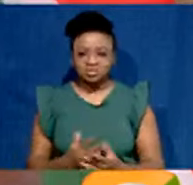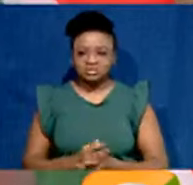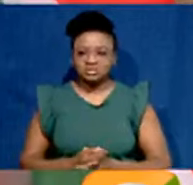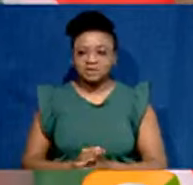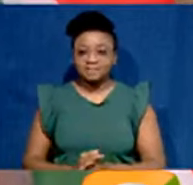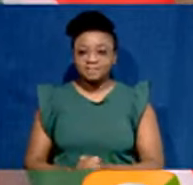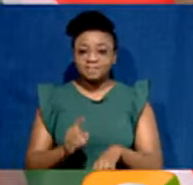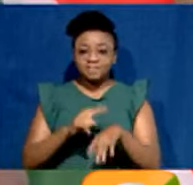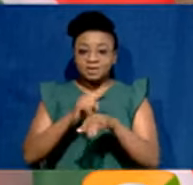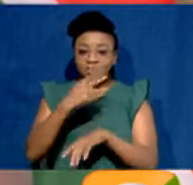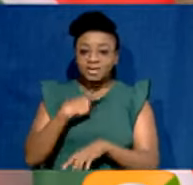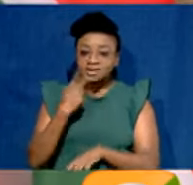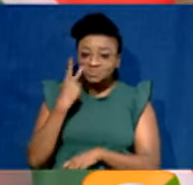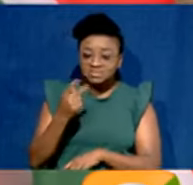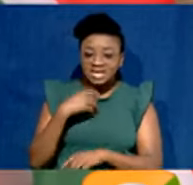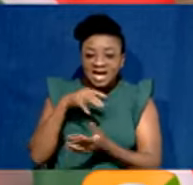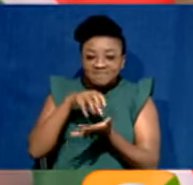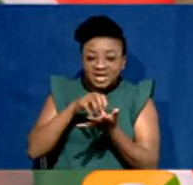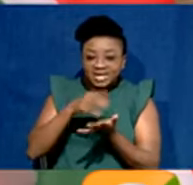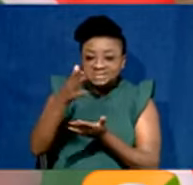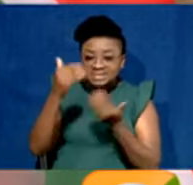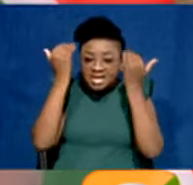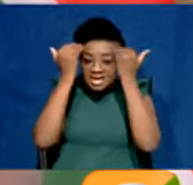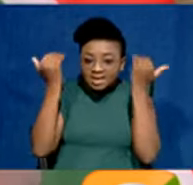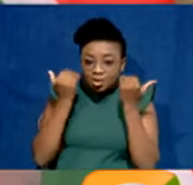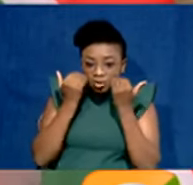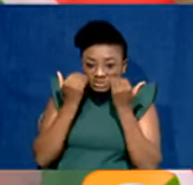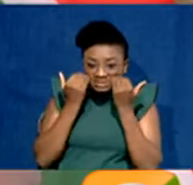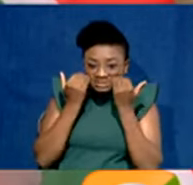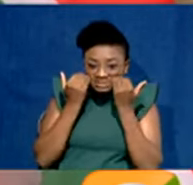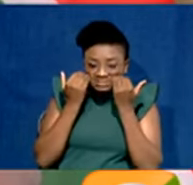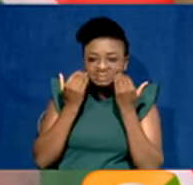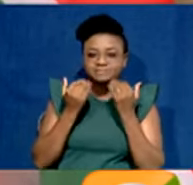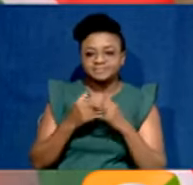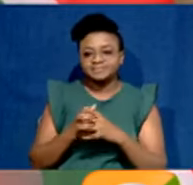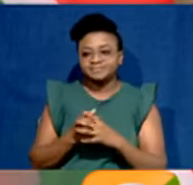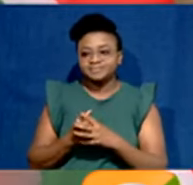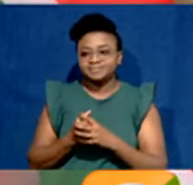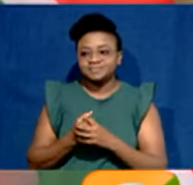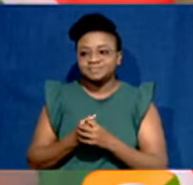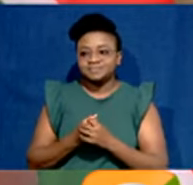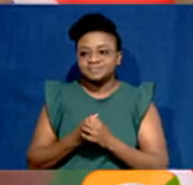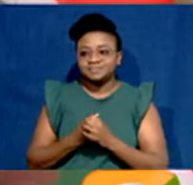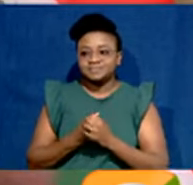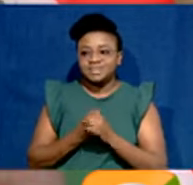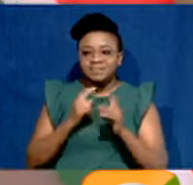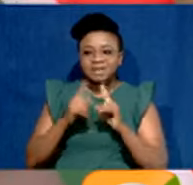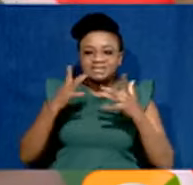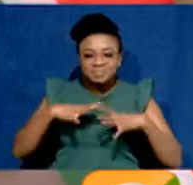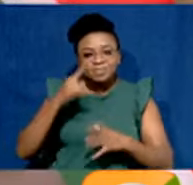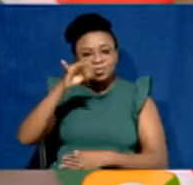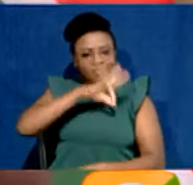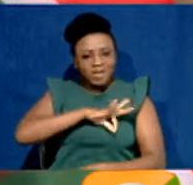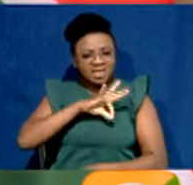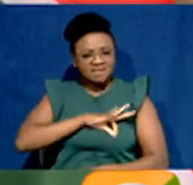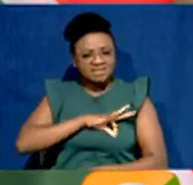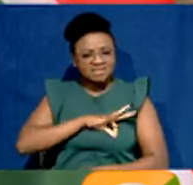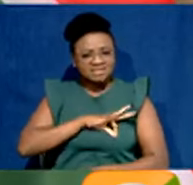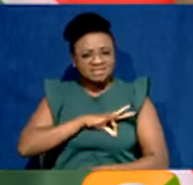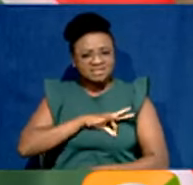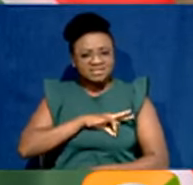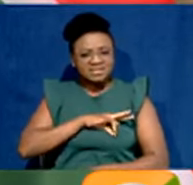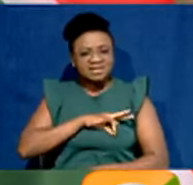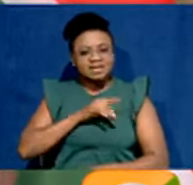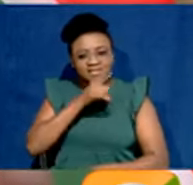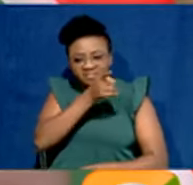wakati unaona kesi iko kotini, imetumwa kotini na watu ambao ni beneficiaries, yeah, the kind of